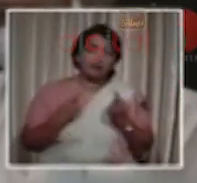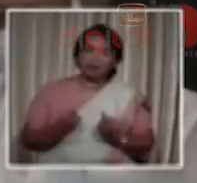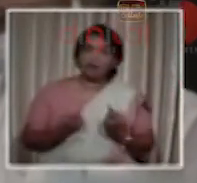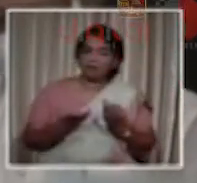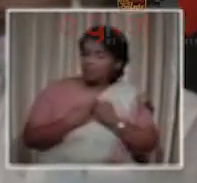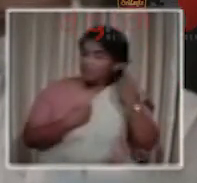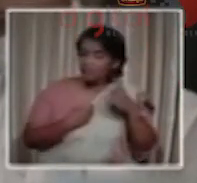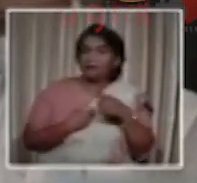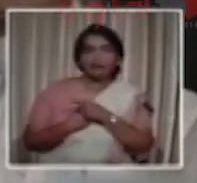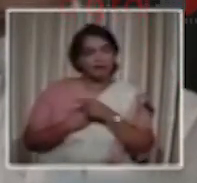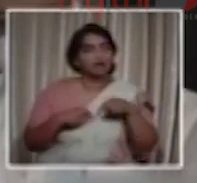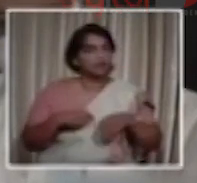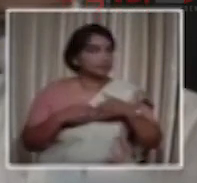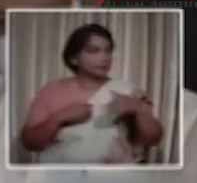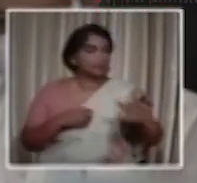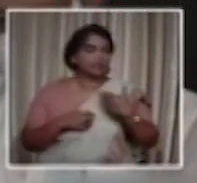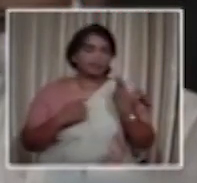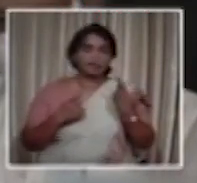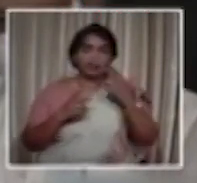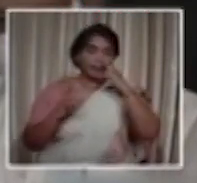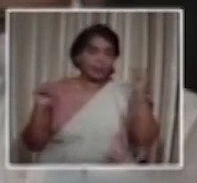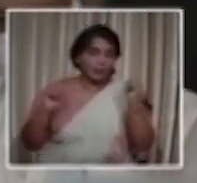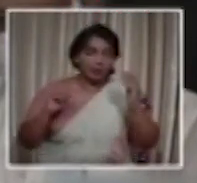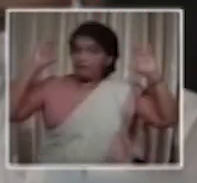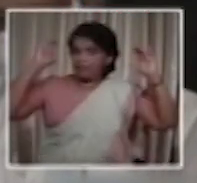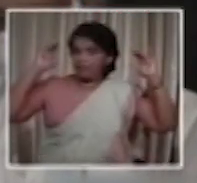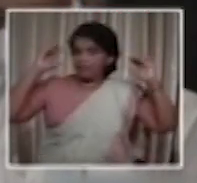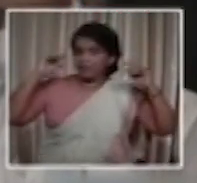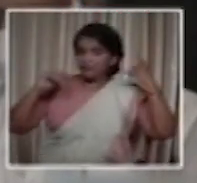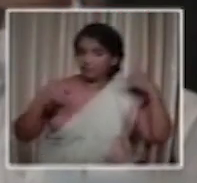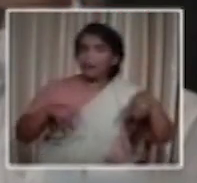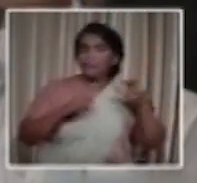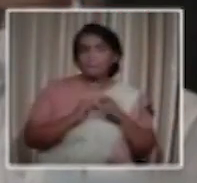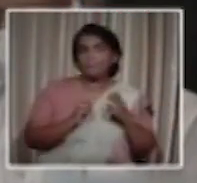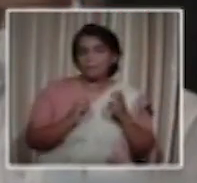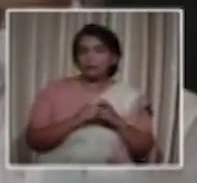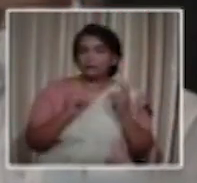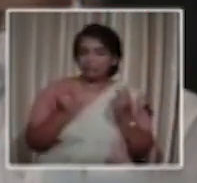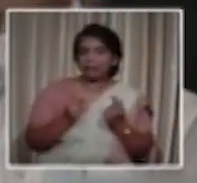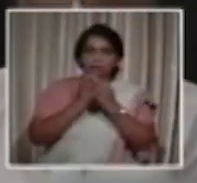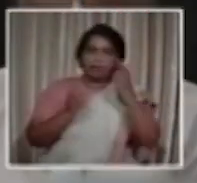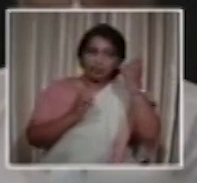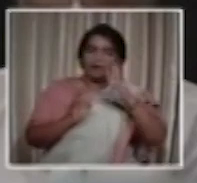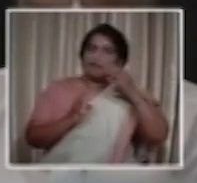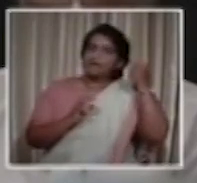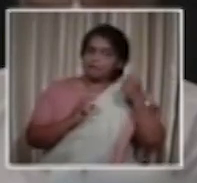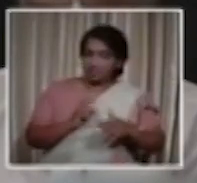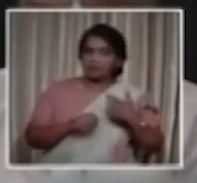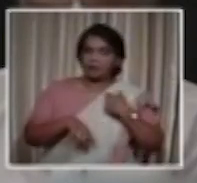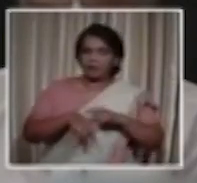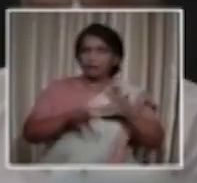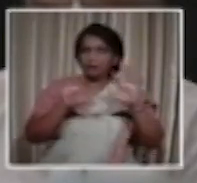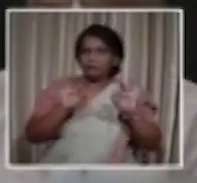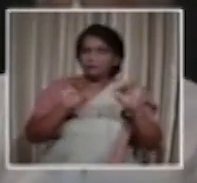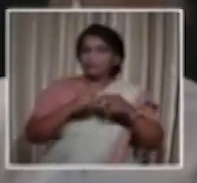සිටින නිසාත් මේ වන විට මධ්‍යම කඳුකරයට වැසිය දැල්ලෙන නිසා මේ ප්‍රශ්නේ තයික්මනින් විසඳන්න අපට පුළුවන් වෙයි. මිනිත්තුවේ මිනිත්තුවා